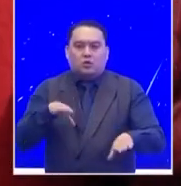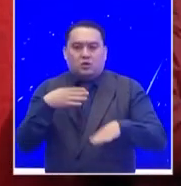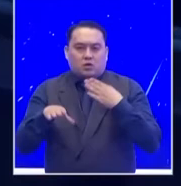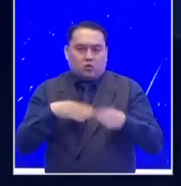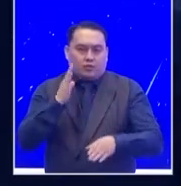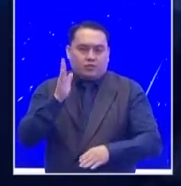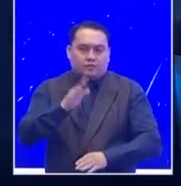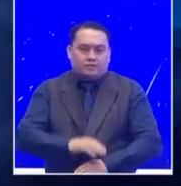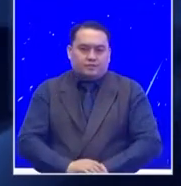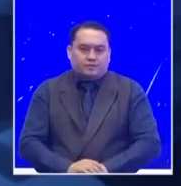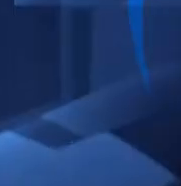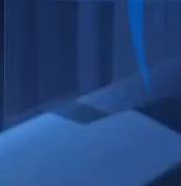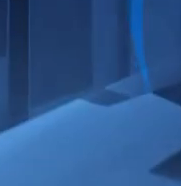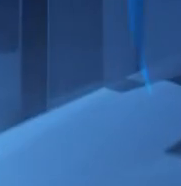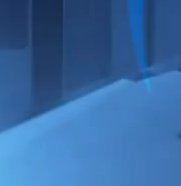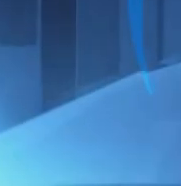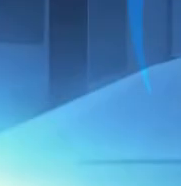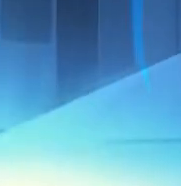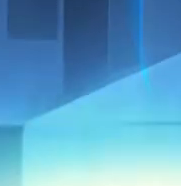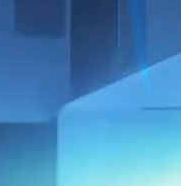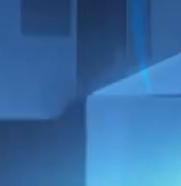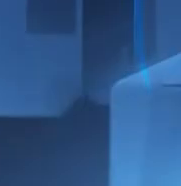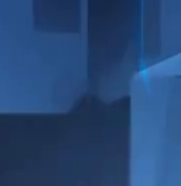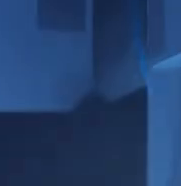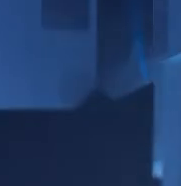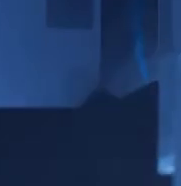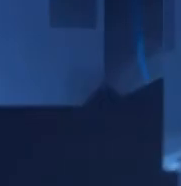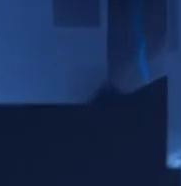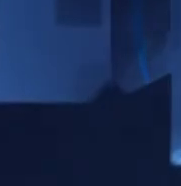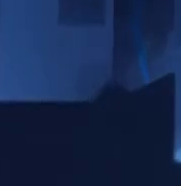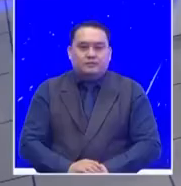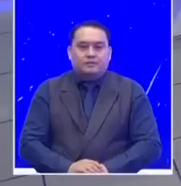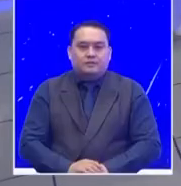сборы. Алексей Цой, Жек Курманбаев, телеканал ЖТСУ, Талдыкурган.